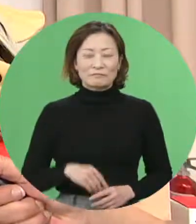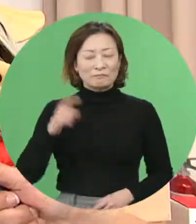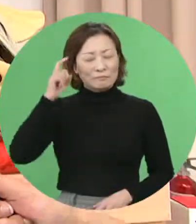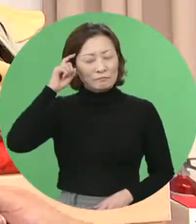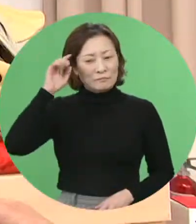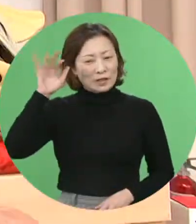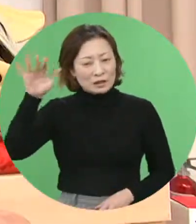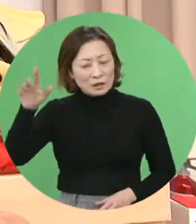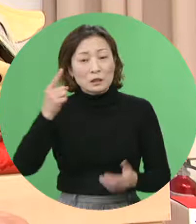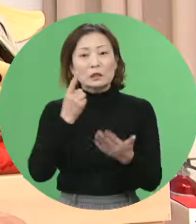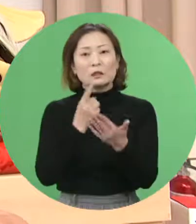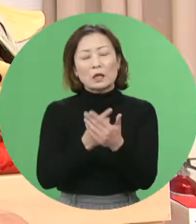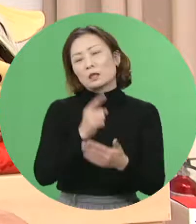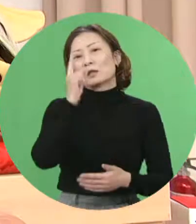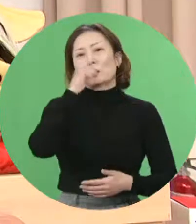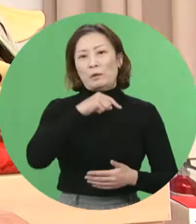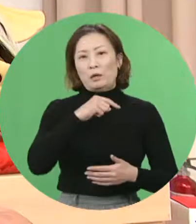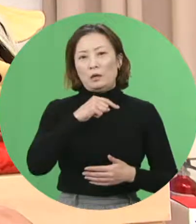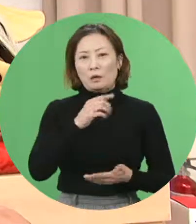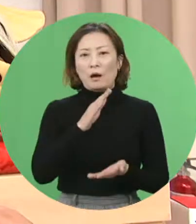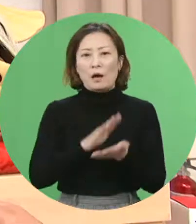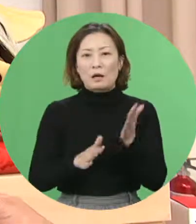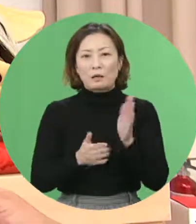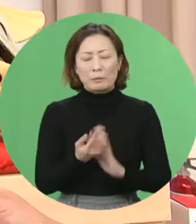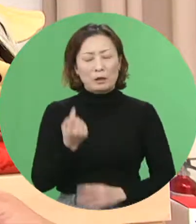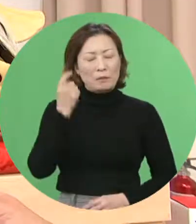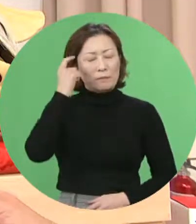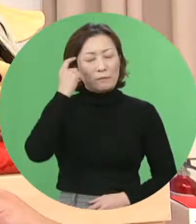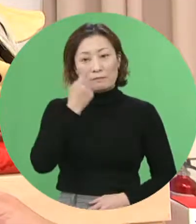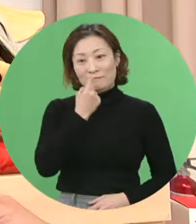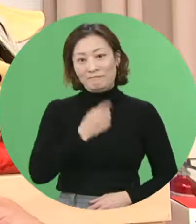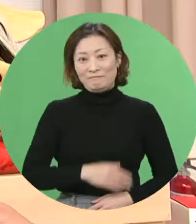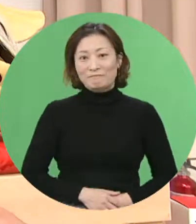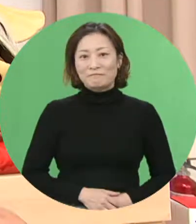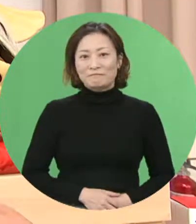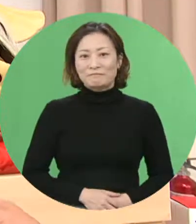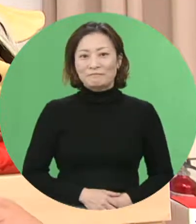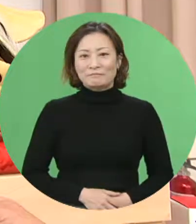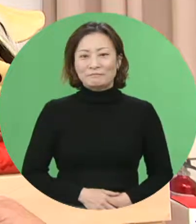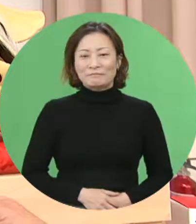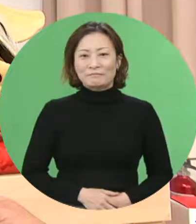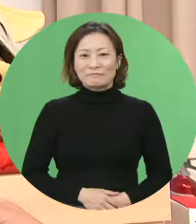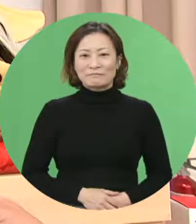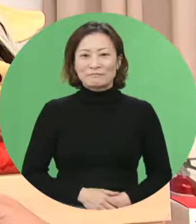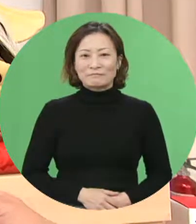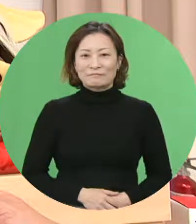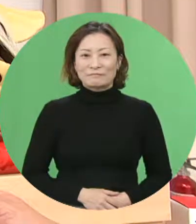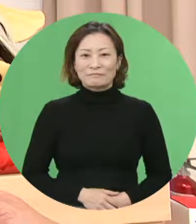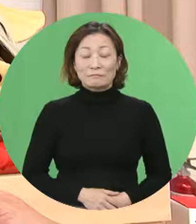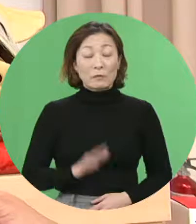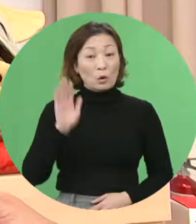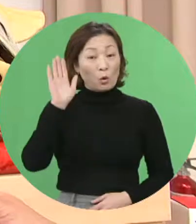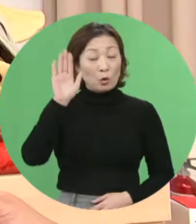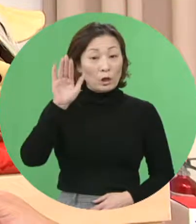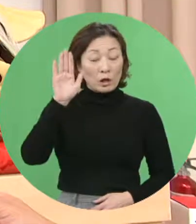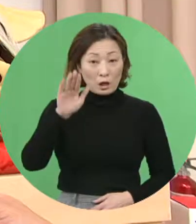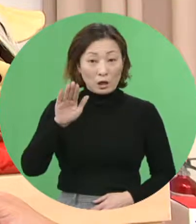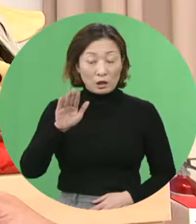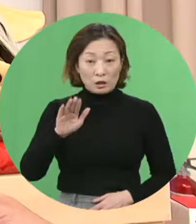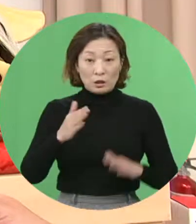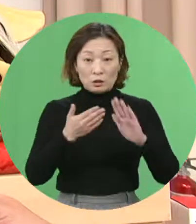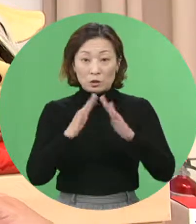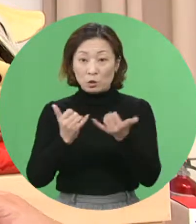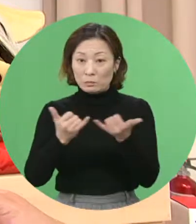懐かしいだけではダメだなということを改めて感じましたしね、これから、やはり町民の皆